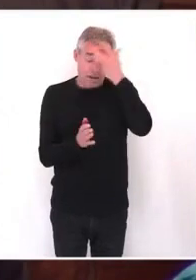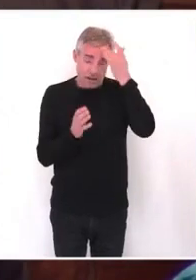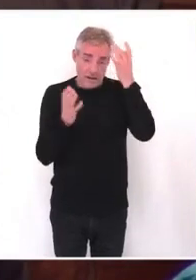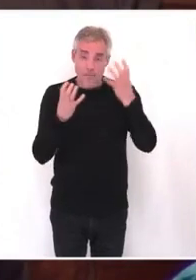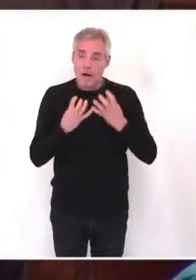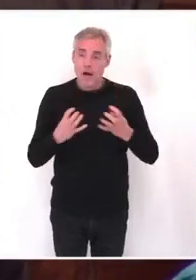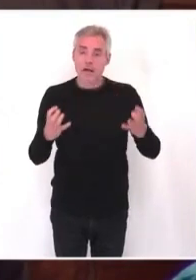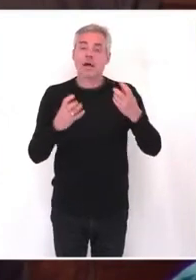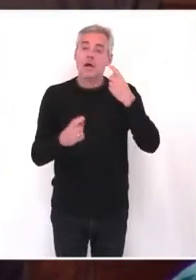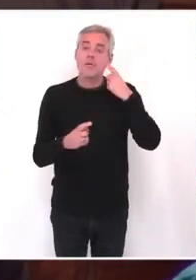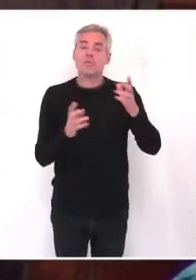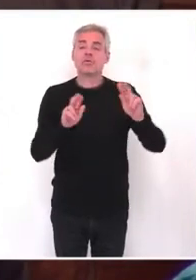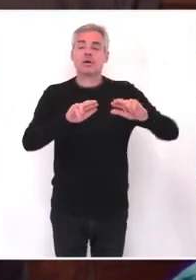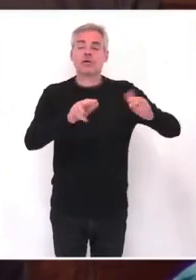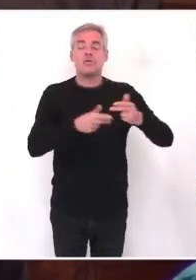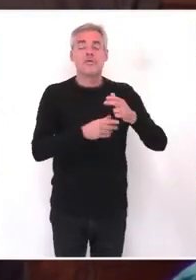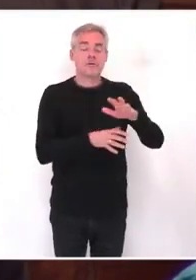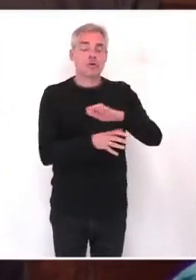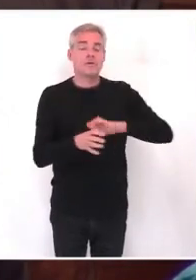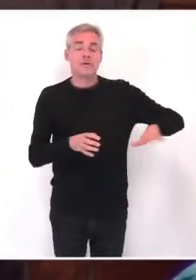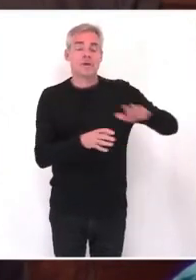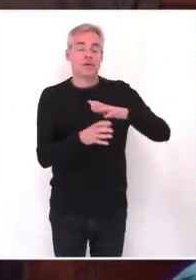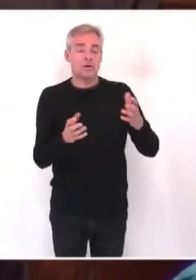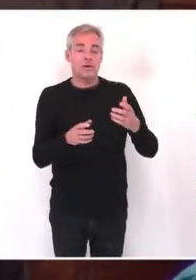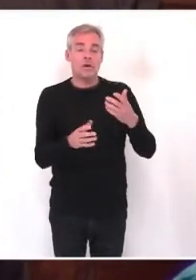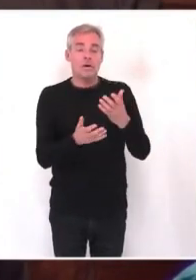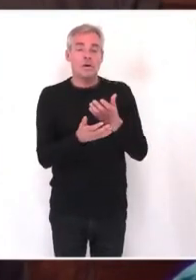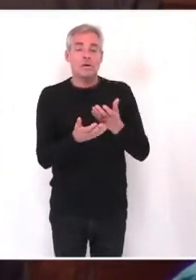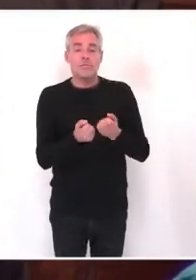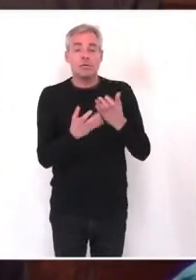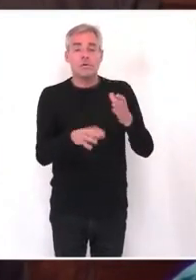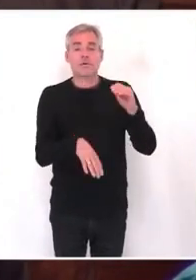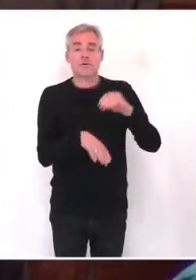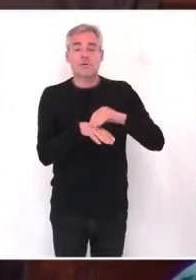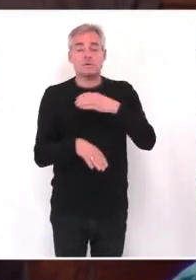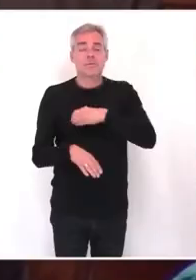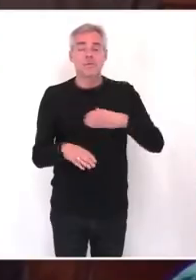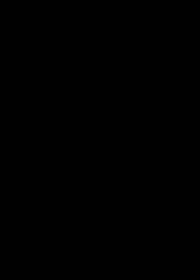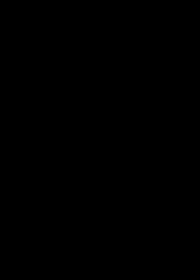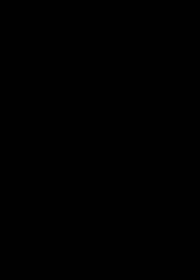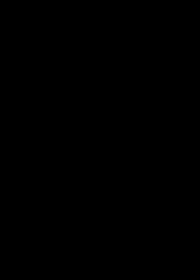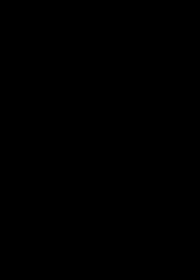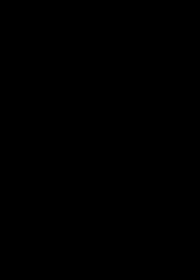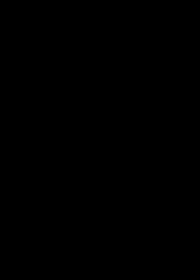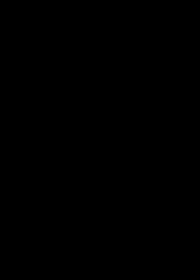nourrira la convention territoriale qui sera proposée en conseil municipal à la rentrée.